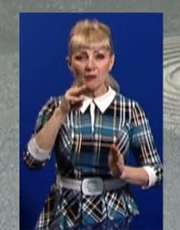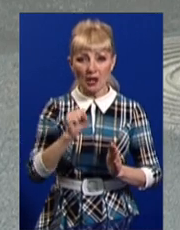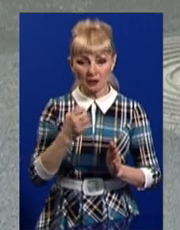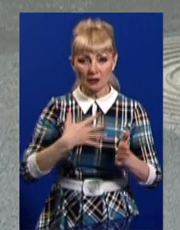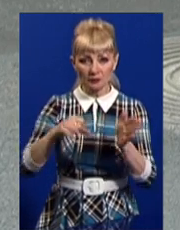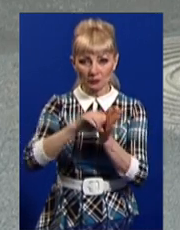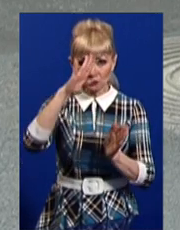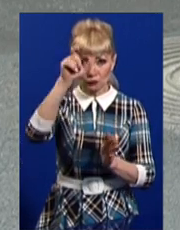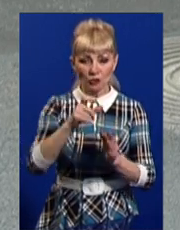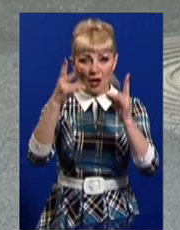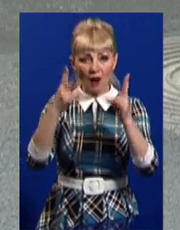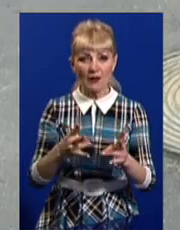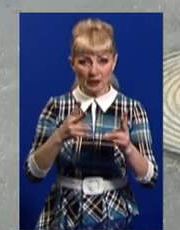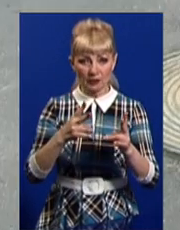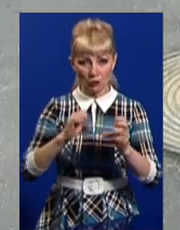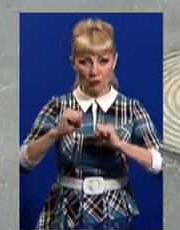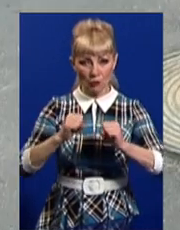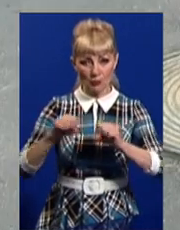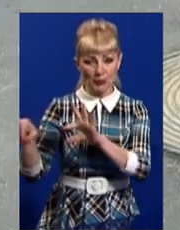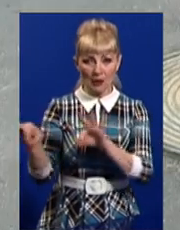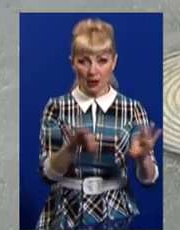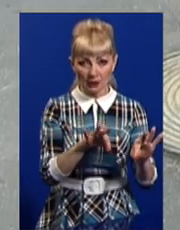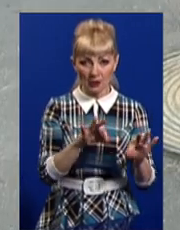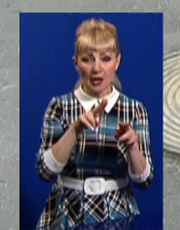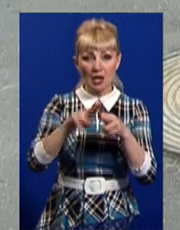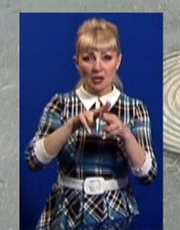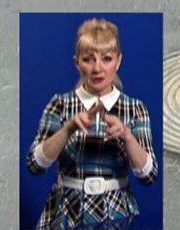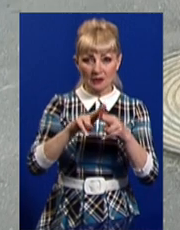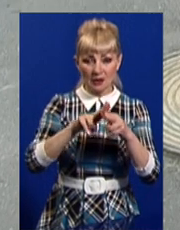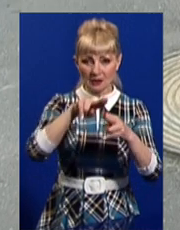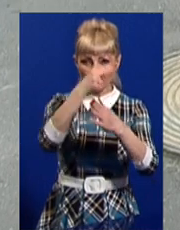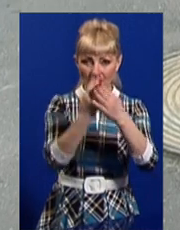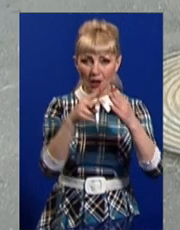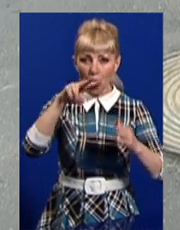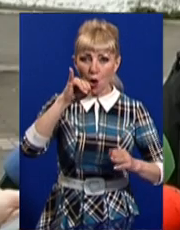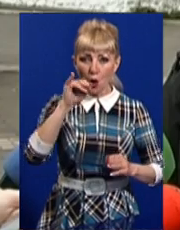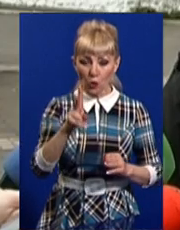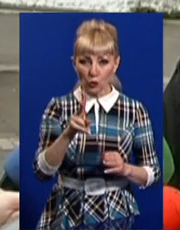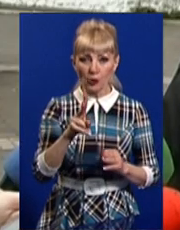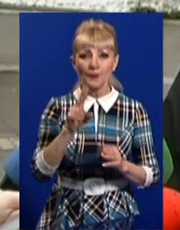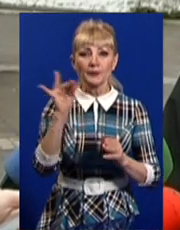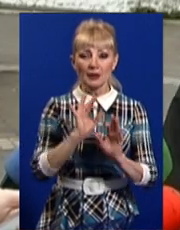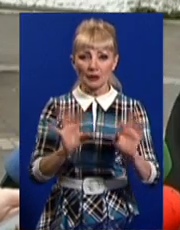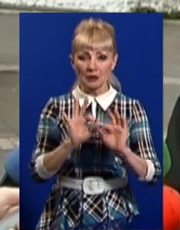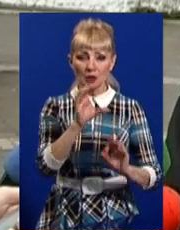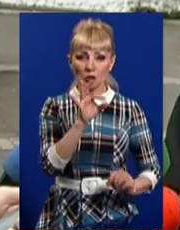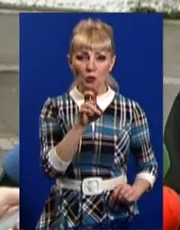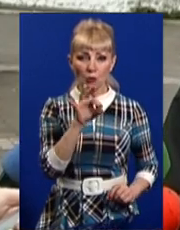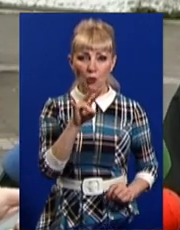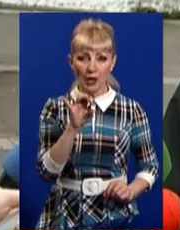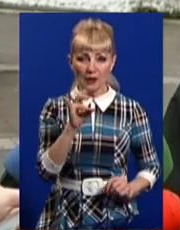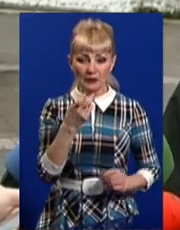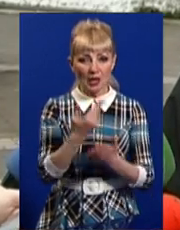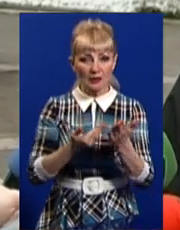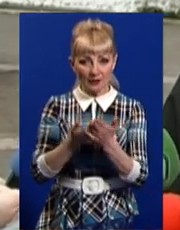тепломереж. Аварійну бригаду викликали місцеві. Слюсар заліз в ось ці люки, щоб відремонтувати засувку, розповідає Олена Соболевська, речниця